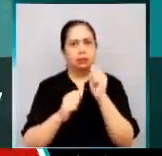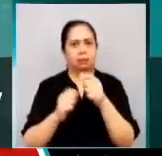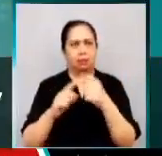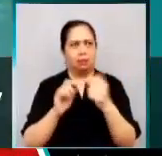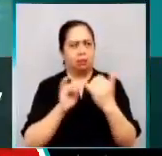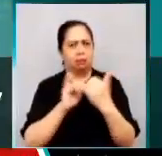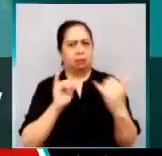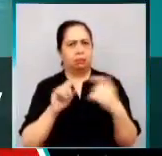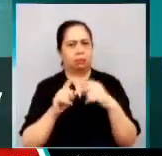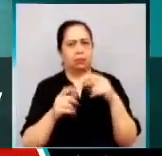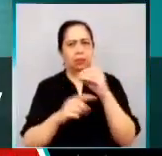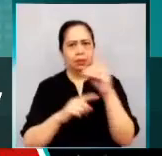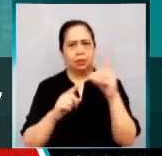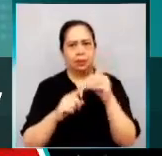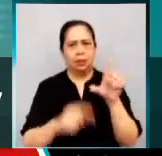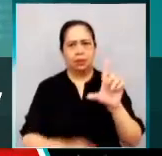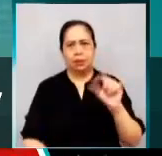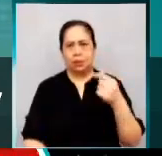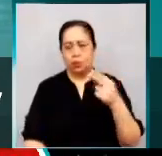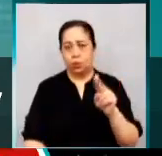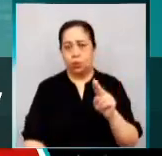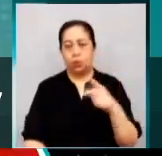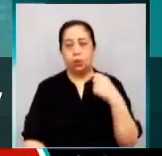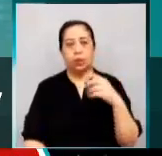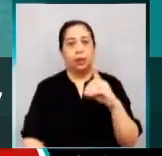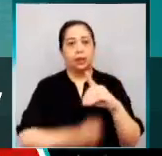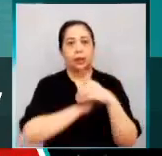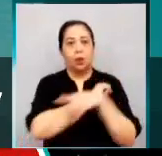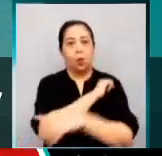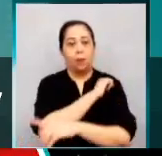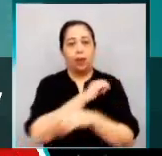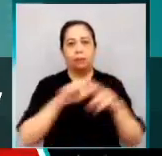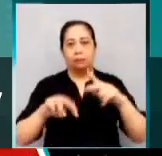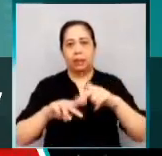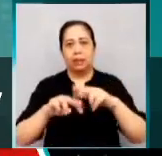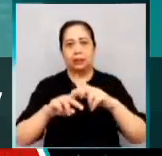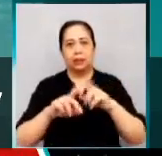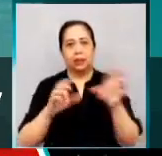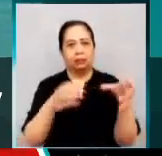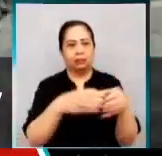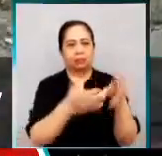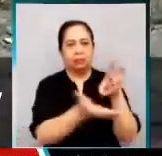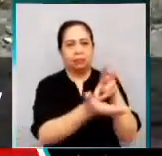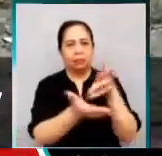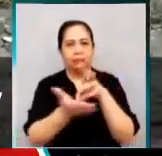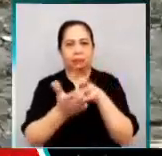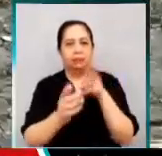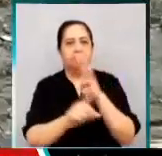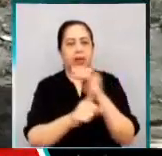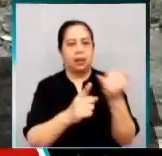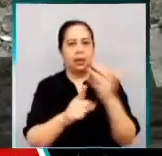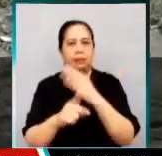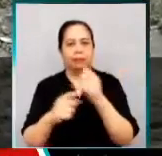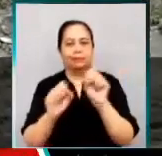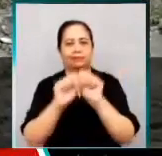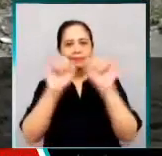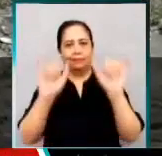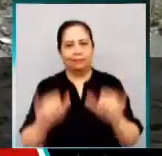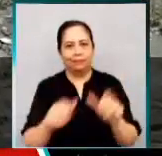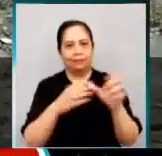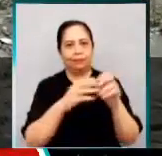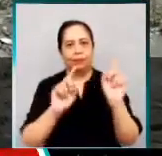ng LGU. Sa Dagupan City, Pangasinan, clustered barangay naman ang ipinatutupad na sistema na pagbisita